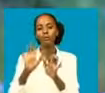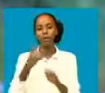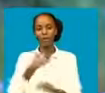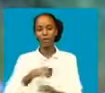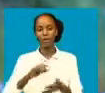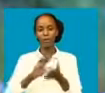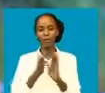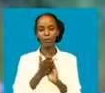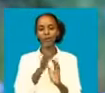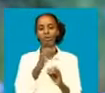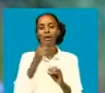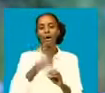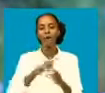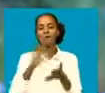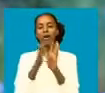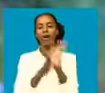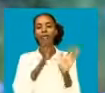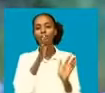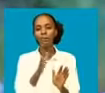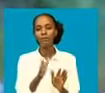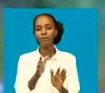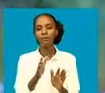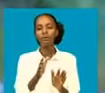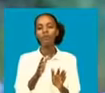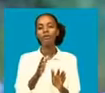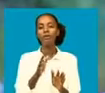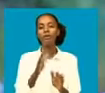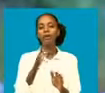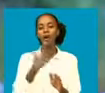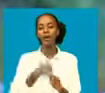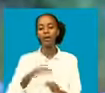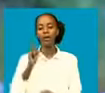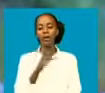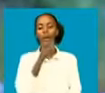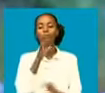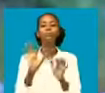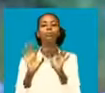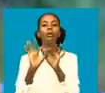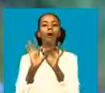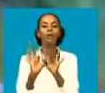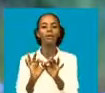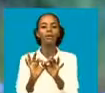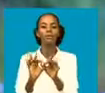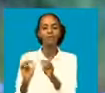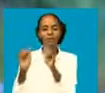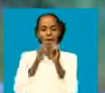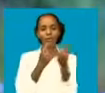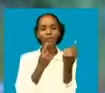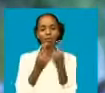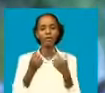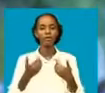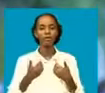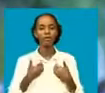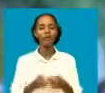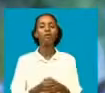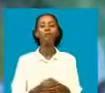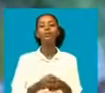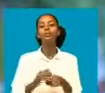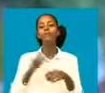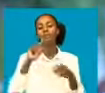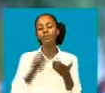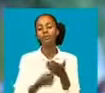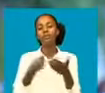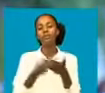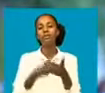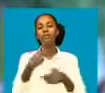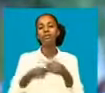ከሆኑና አባል ካልሆኑ ዩኒየኑ ውስጥ አባል ያልሆኑ ማህበራት ጋር መነጋገር አለብን። በተጨባጭ በዚህ ሂደት